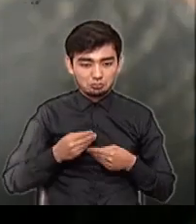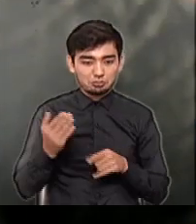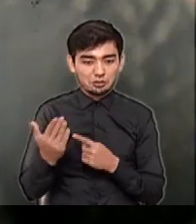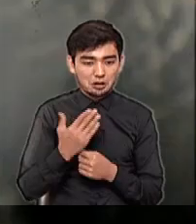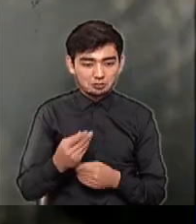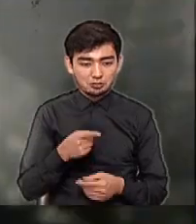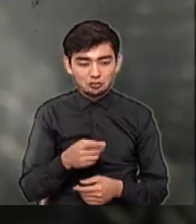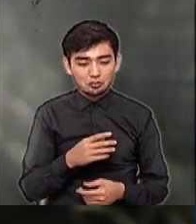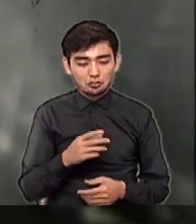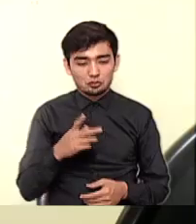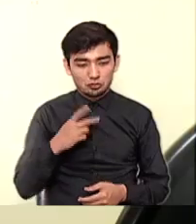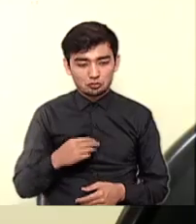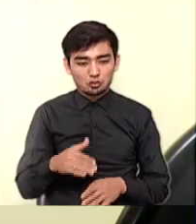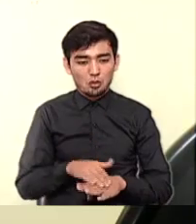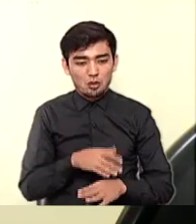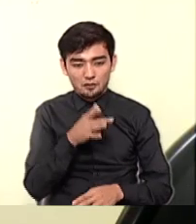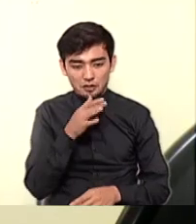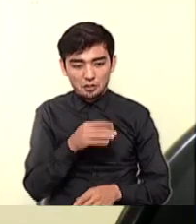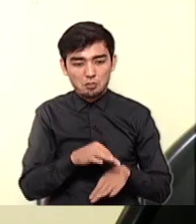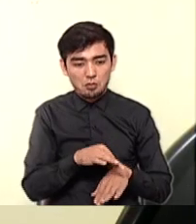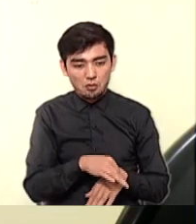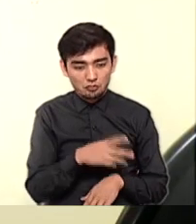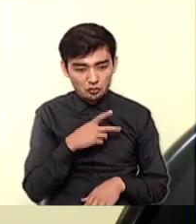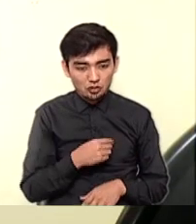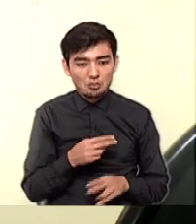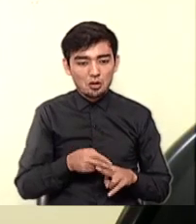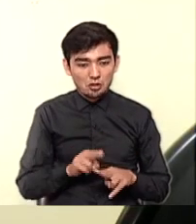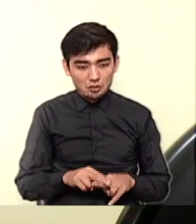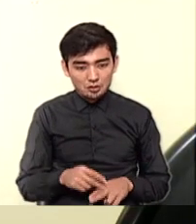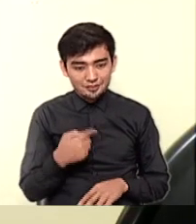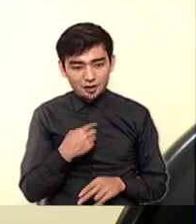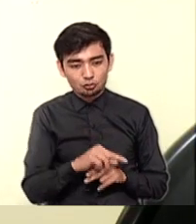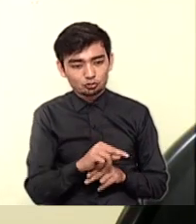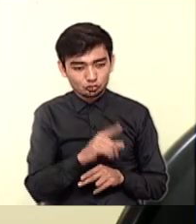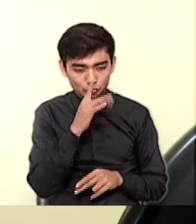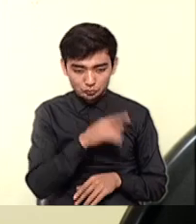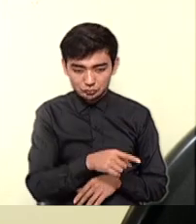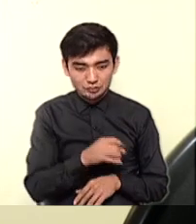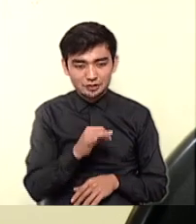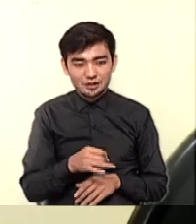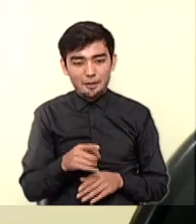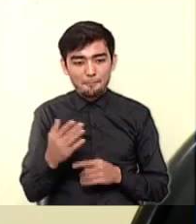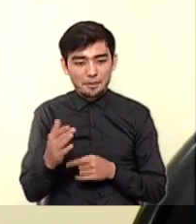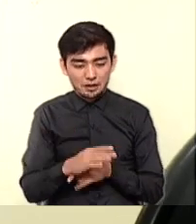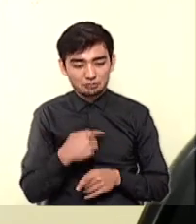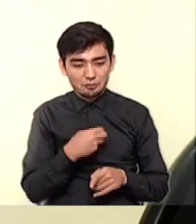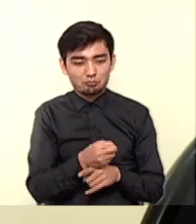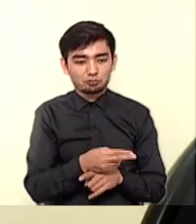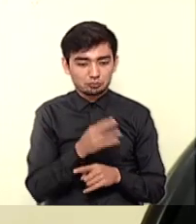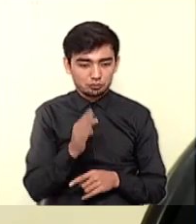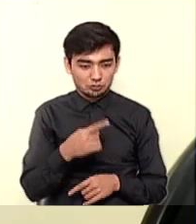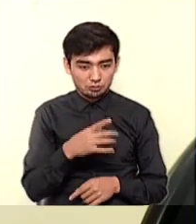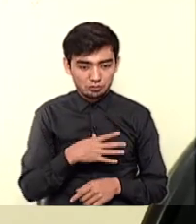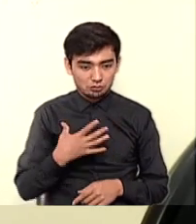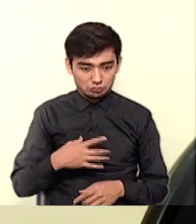берді. Қызыңыз ұзақ уақыт ауырды, біз сондықтан біз сізді оқытпаймыз, осы бұйрықпен шығарамыз деді. Соны мен